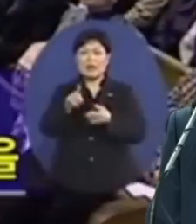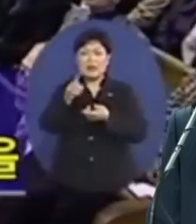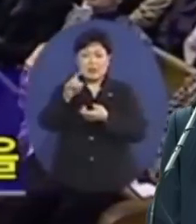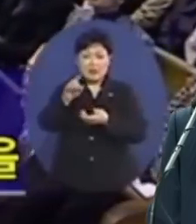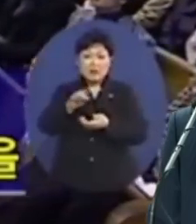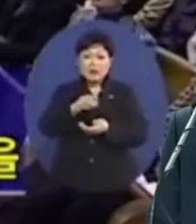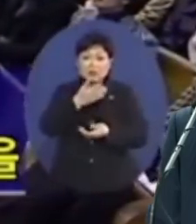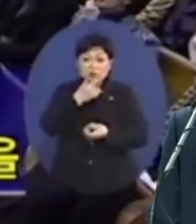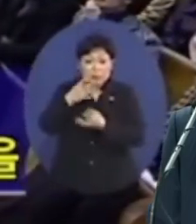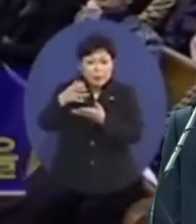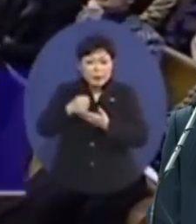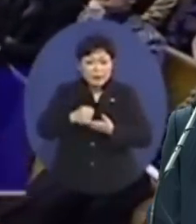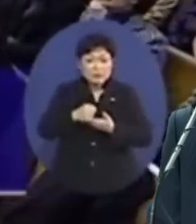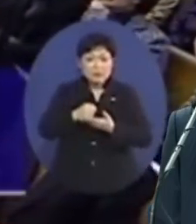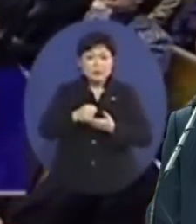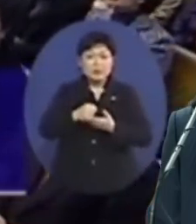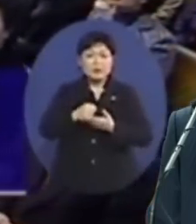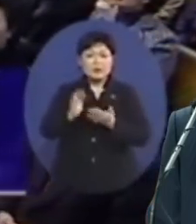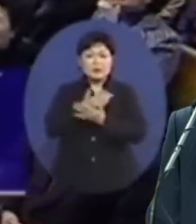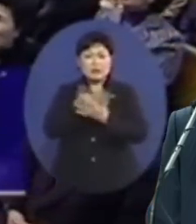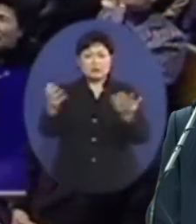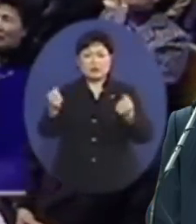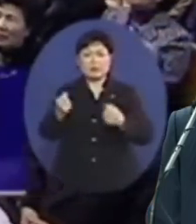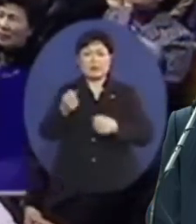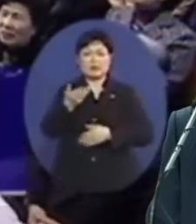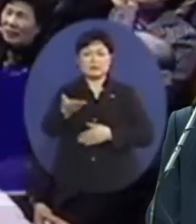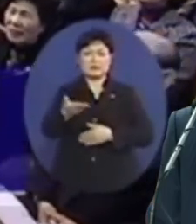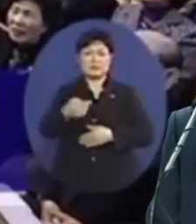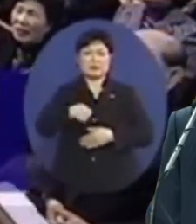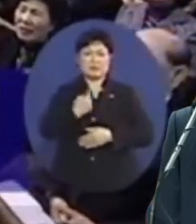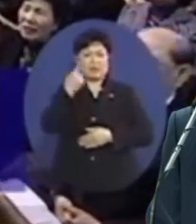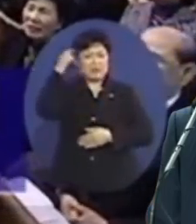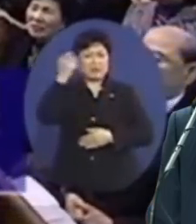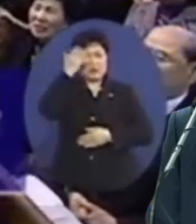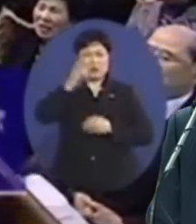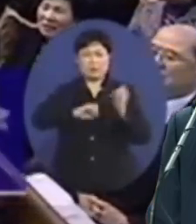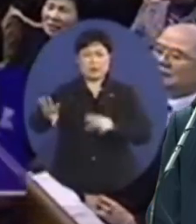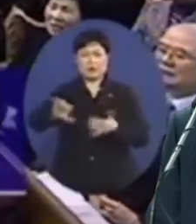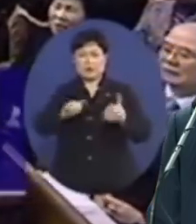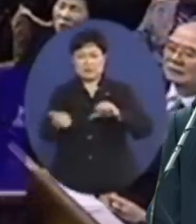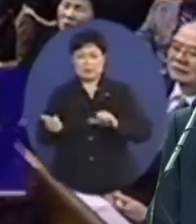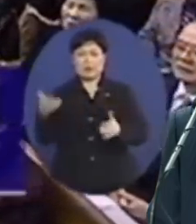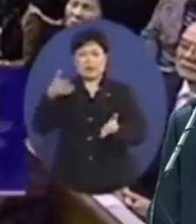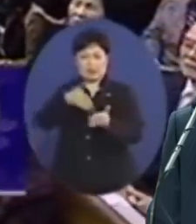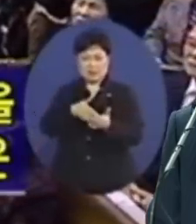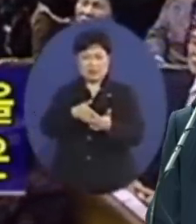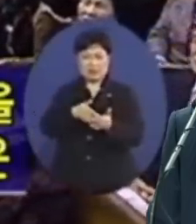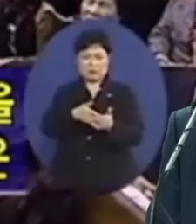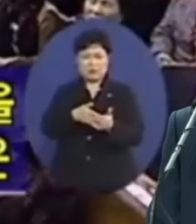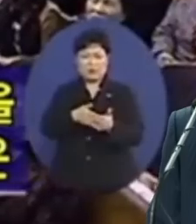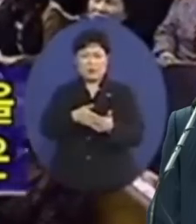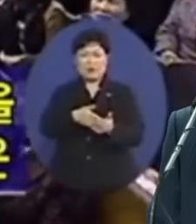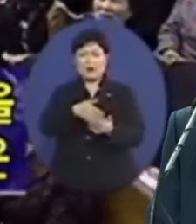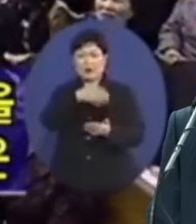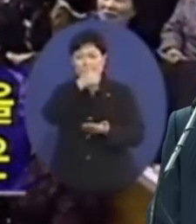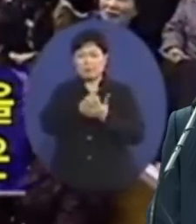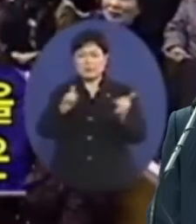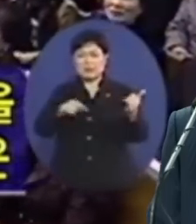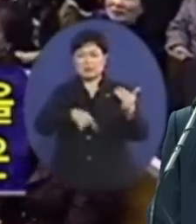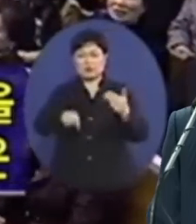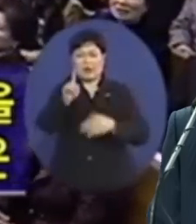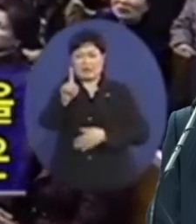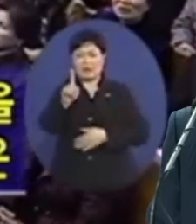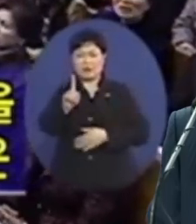강한 자와 함께 탈취한 것을 나누게 하리니 이는 그가 자기 영혼을 버려 사망에 이르게 하며 범죄자 중